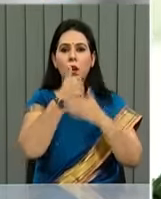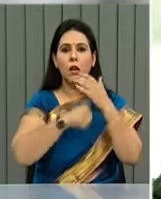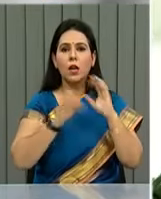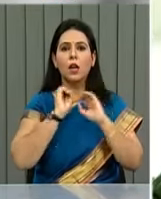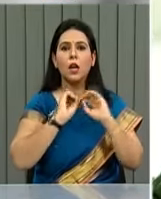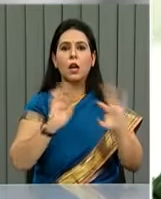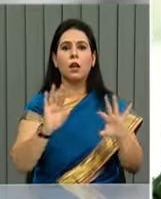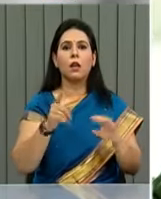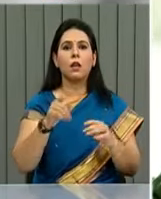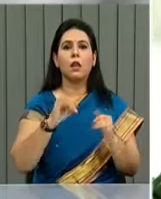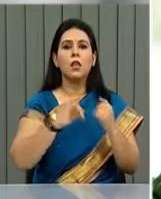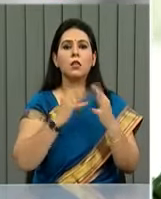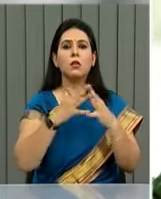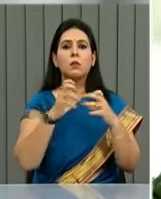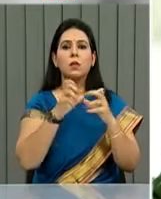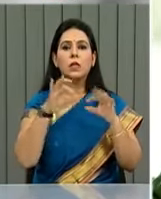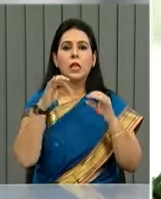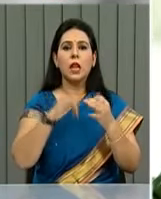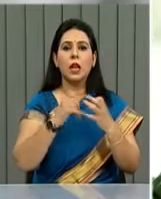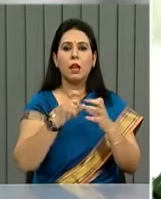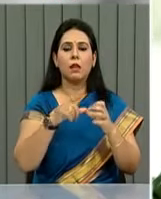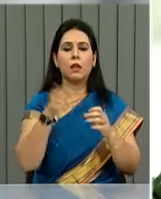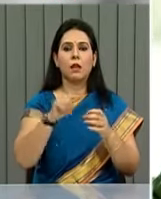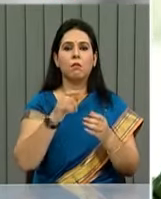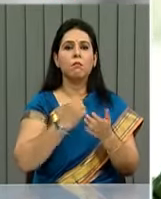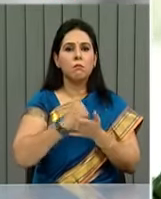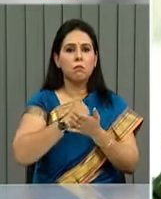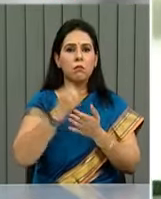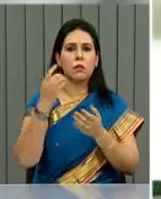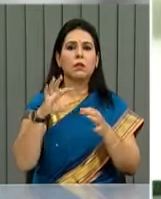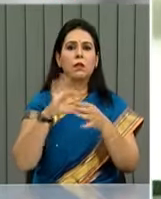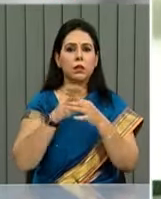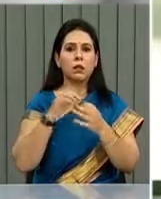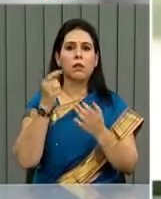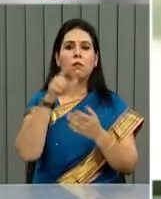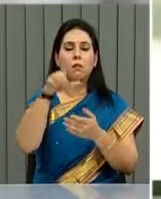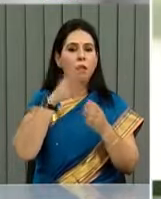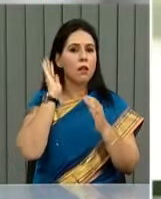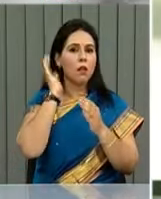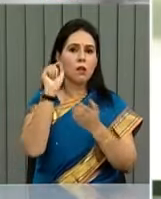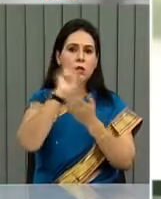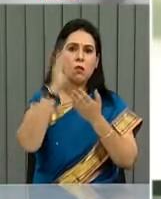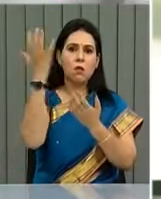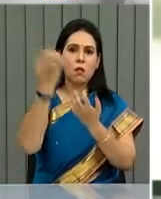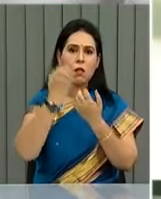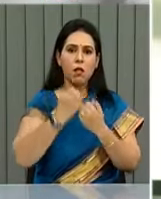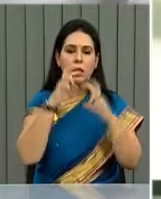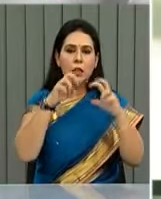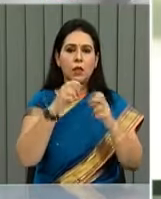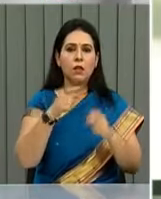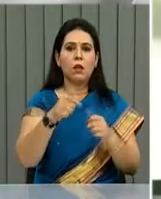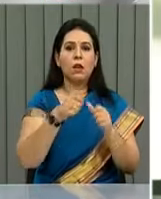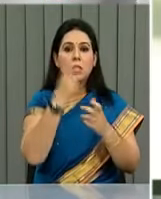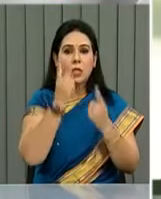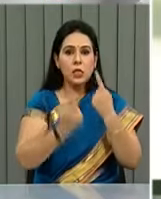स्विट्जरलैंड के साथ समझौता करके और प्रयास करके डिटेल्स लाए गए, उनके असेसमेंट पूरे हुए।